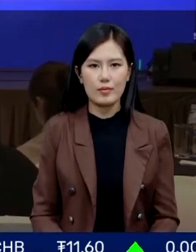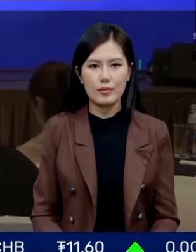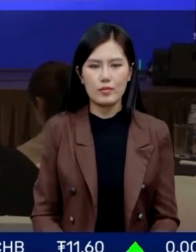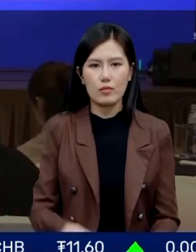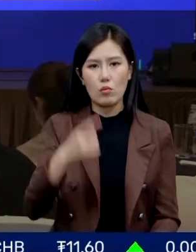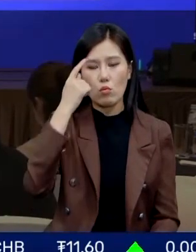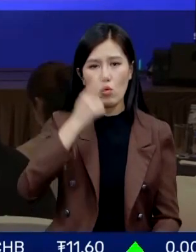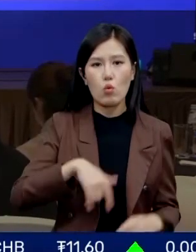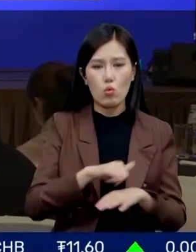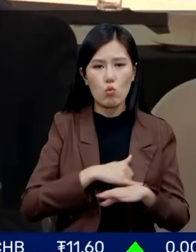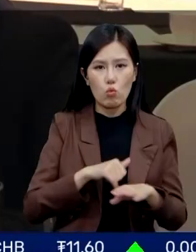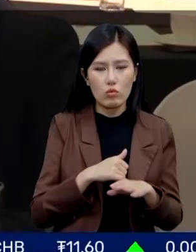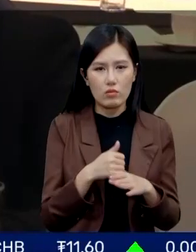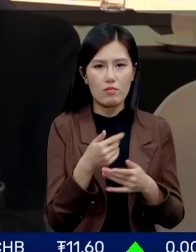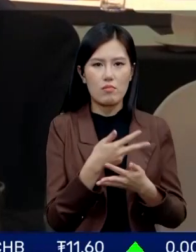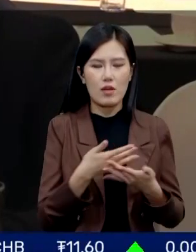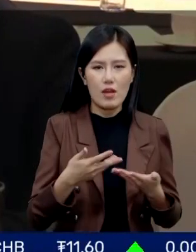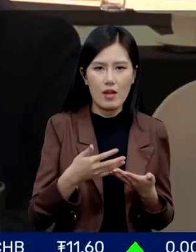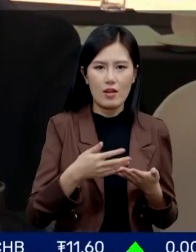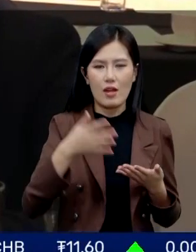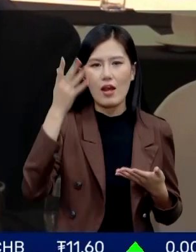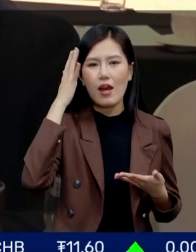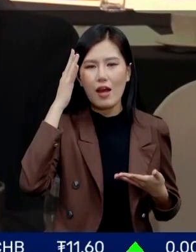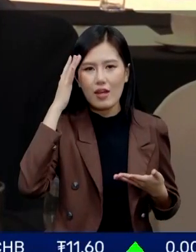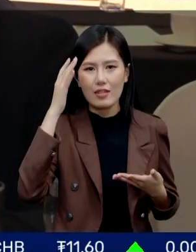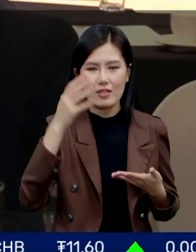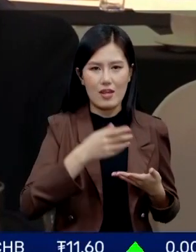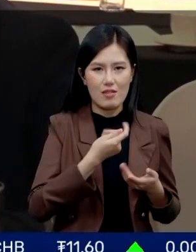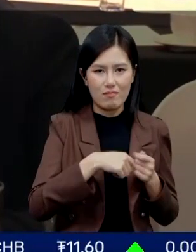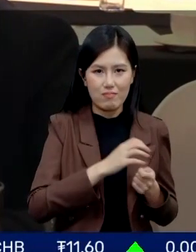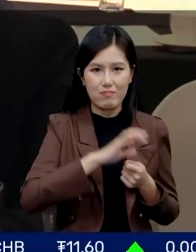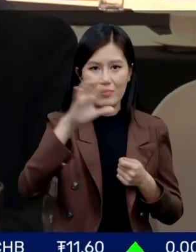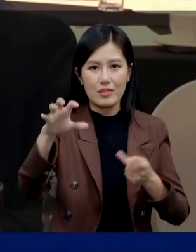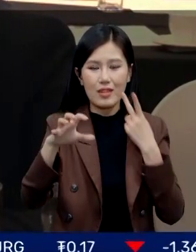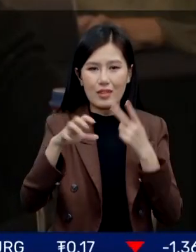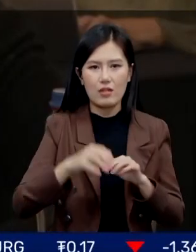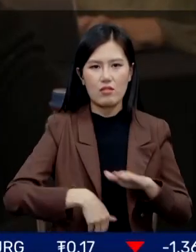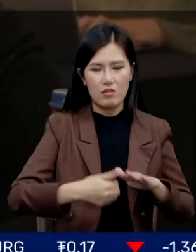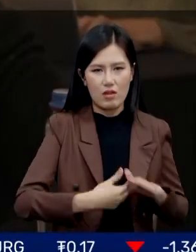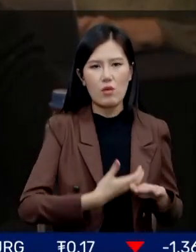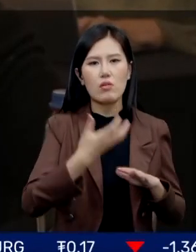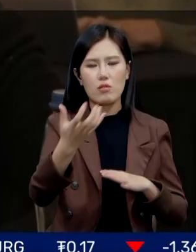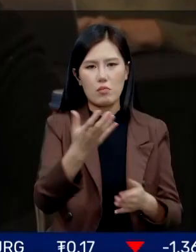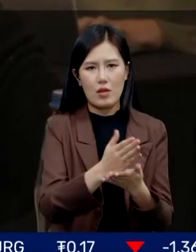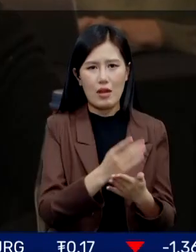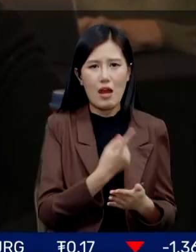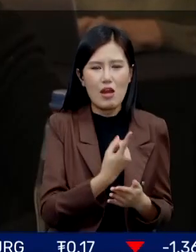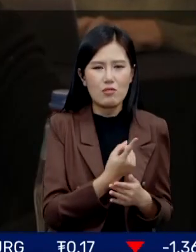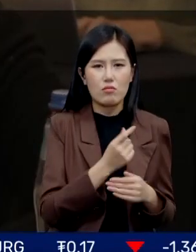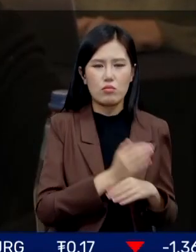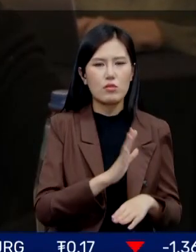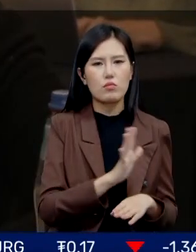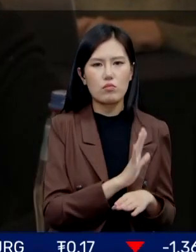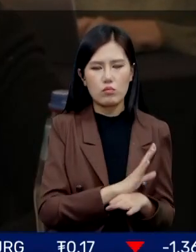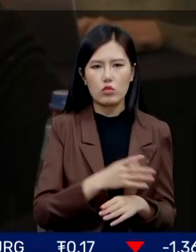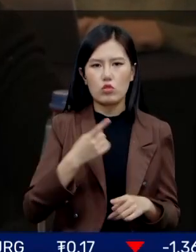Манай улсын экспортод гаргаж байгаа нийт бараа бүтээгдэхүүний 93% нь уул уурхайн экспорт. За тиймээс уул уурхайн бус хөдөө аж ахуйн гаралтай болон бусад бараа